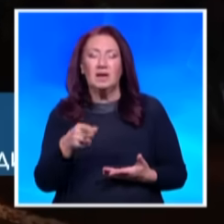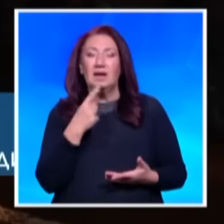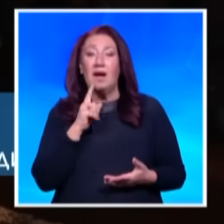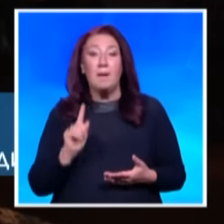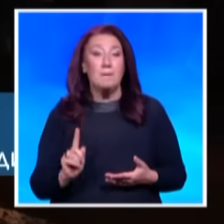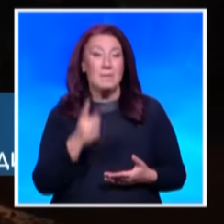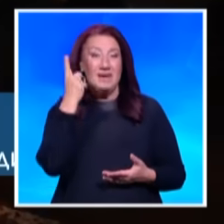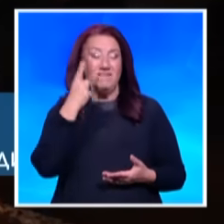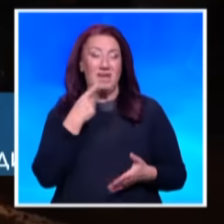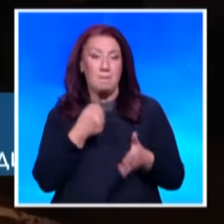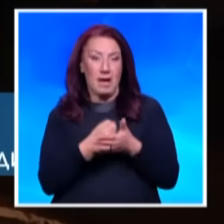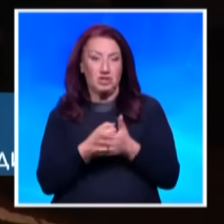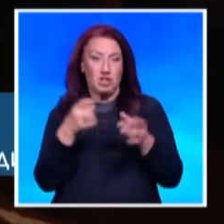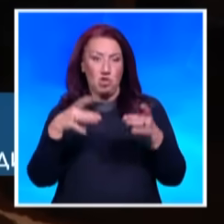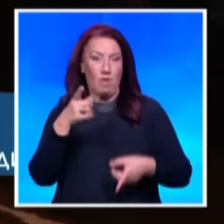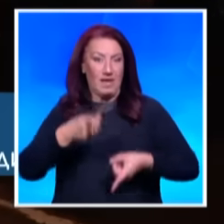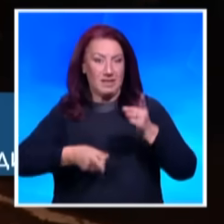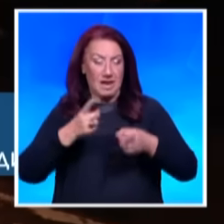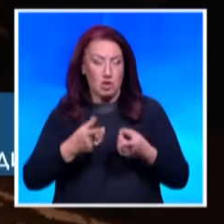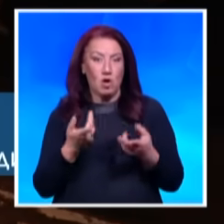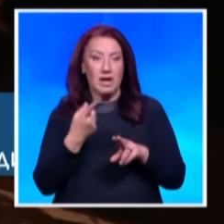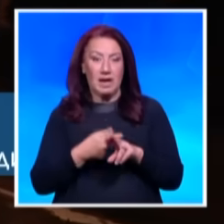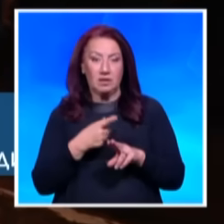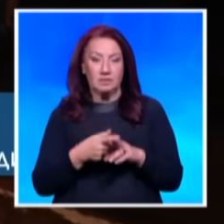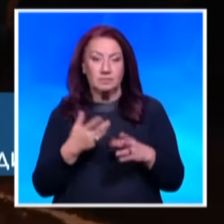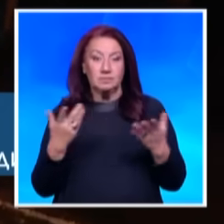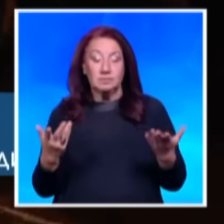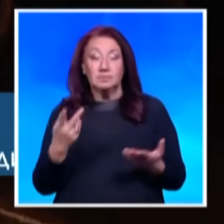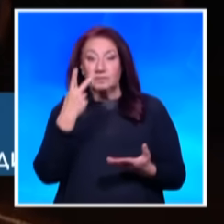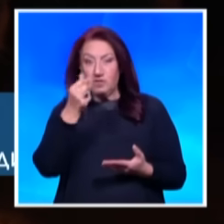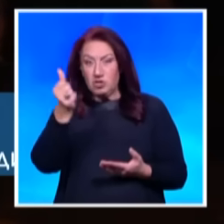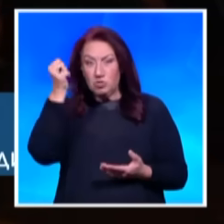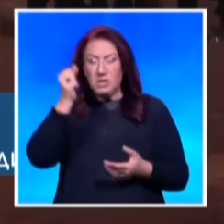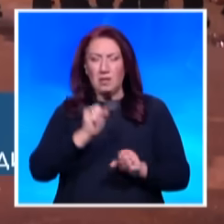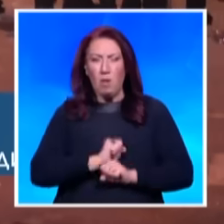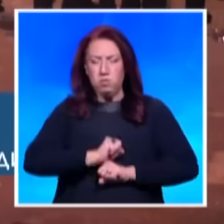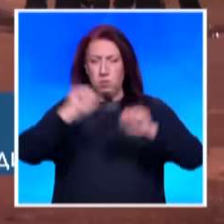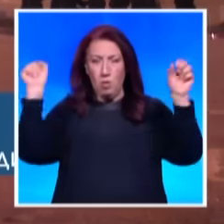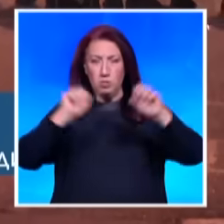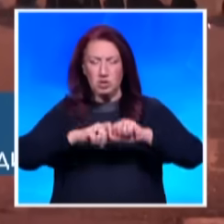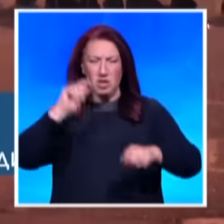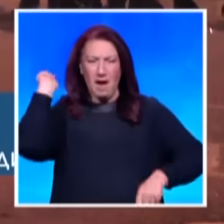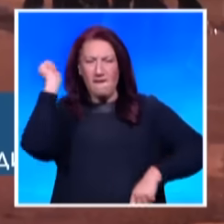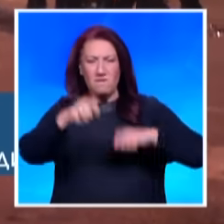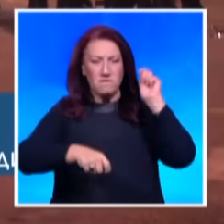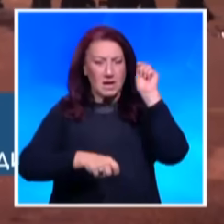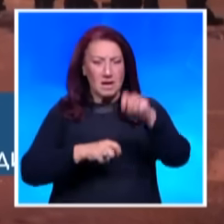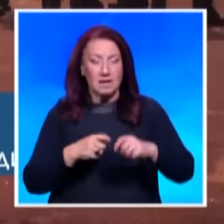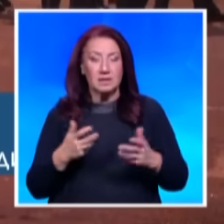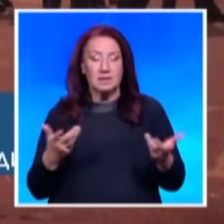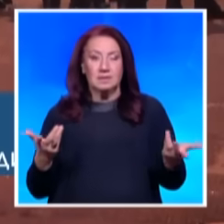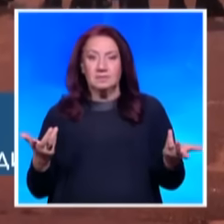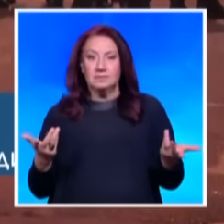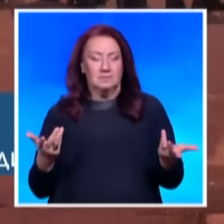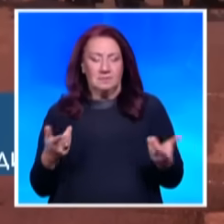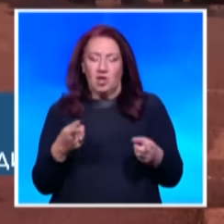Илиев. Цирка, който се разигра и това, че Българския футболен съюз се страхуваше, а чувате и бомбичките, които продължават да се изхвърлят.